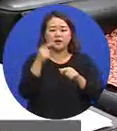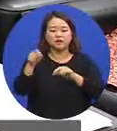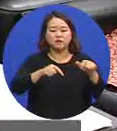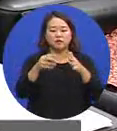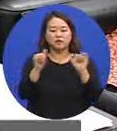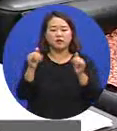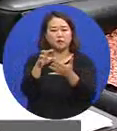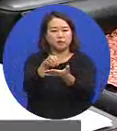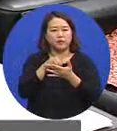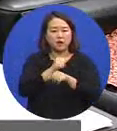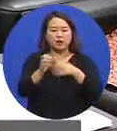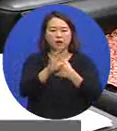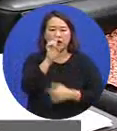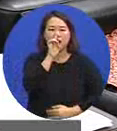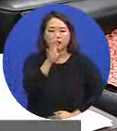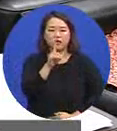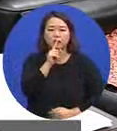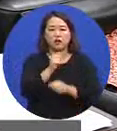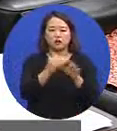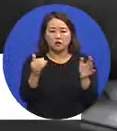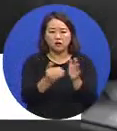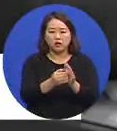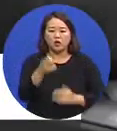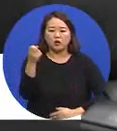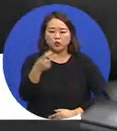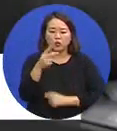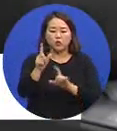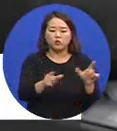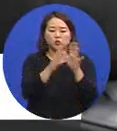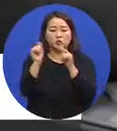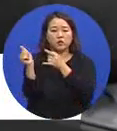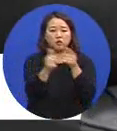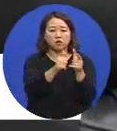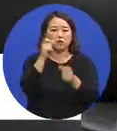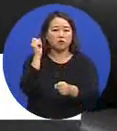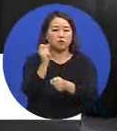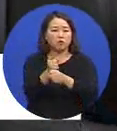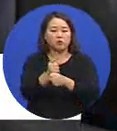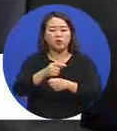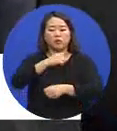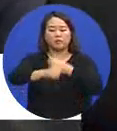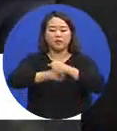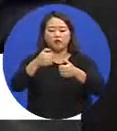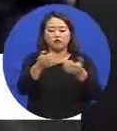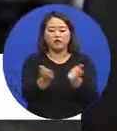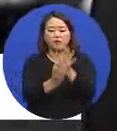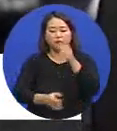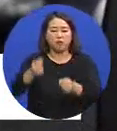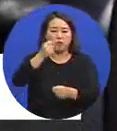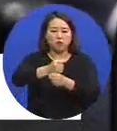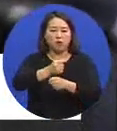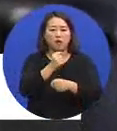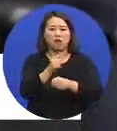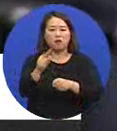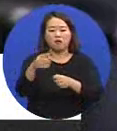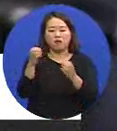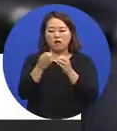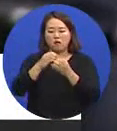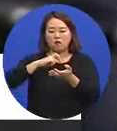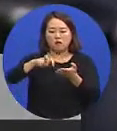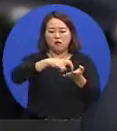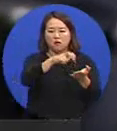또 이용호 의원 측에서 주민들에게 민주당에 입당했다며 문자를 보낸 건 허위사실 유포라며 검찰에